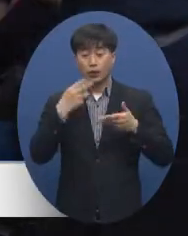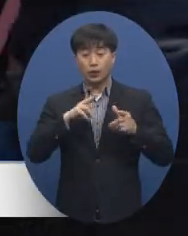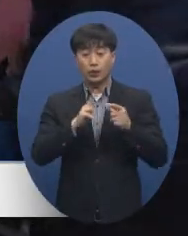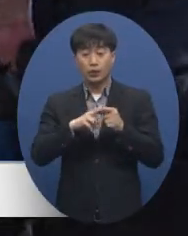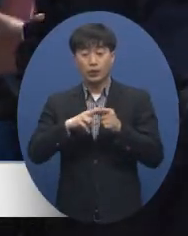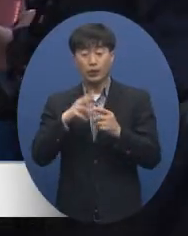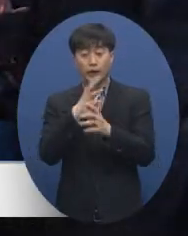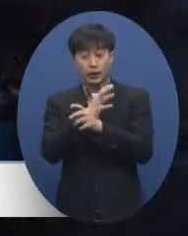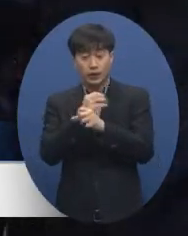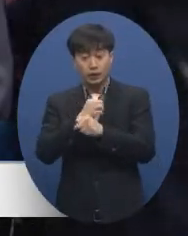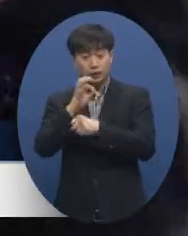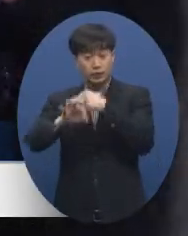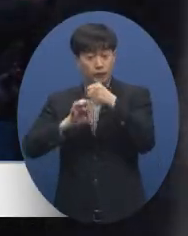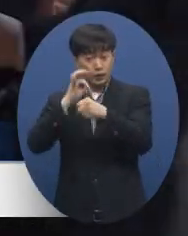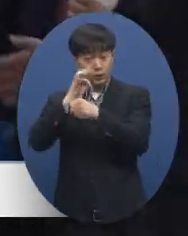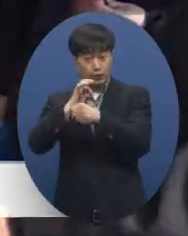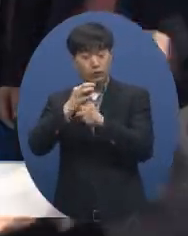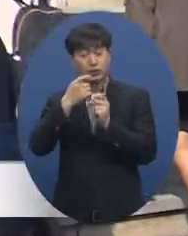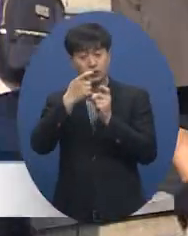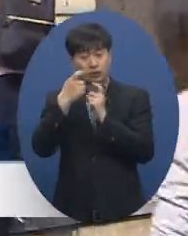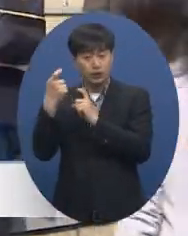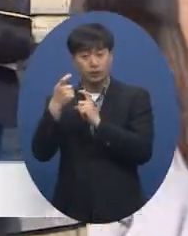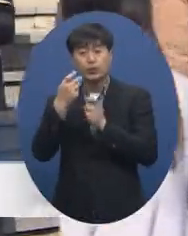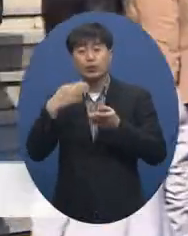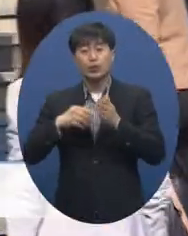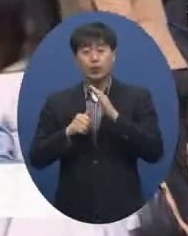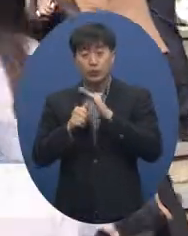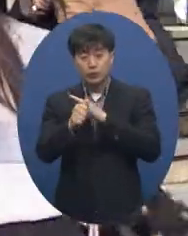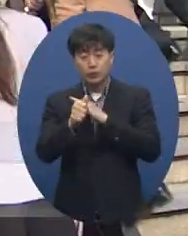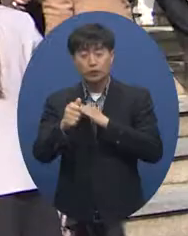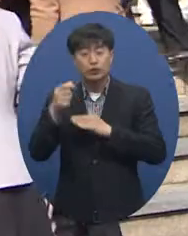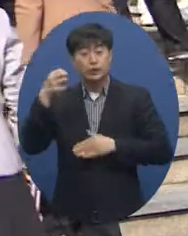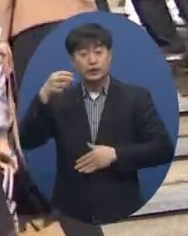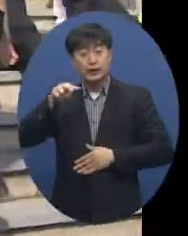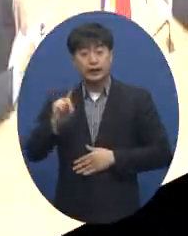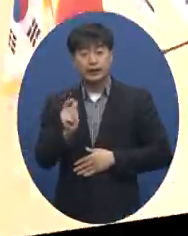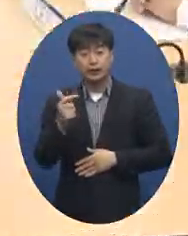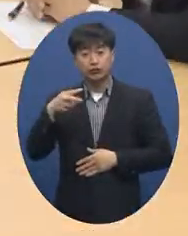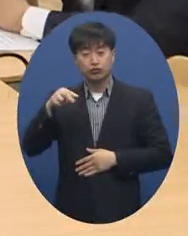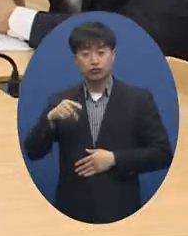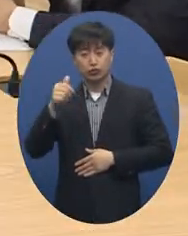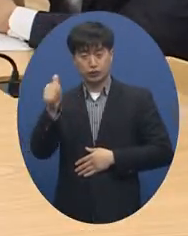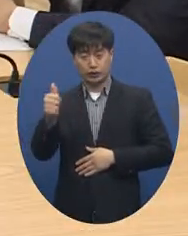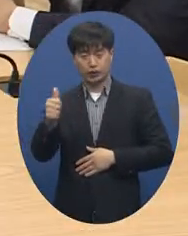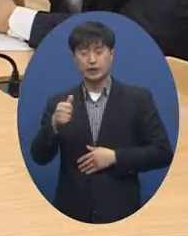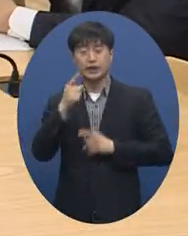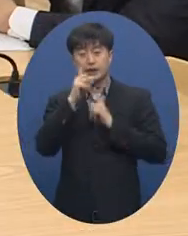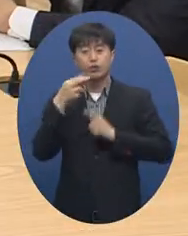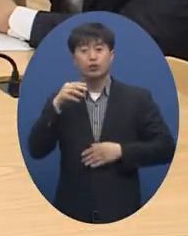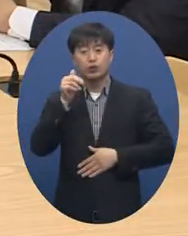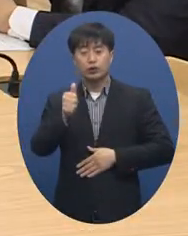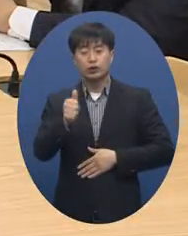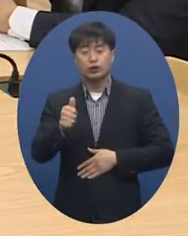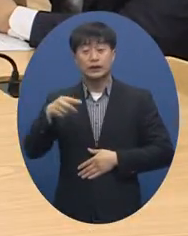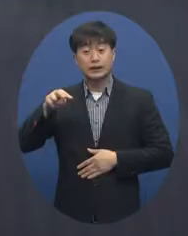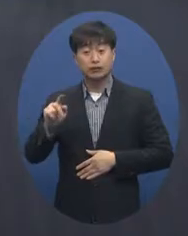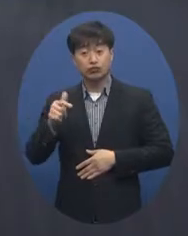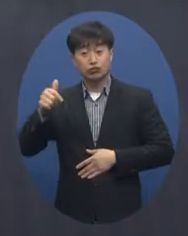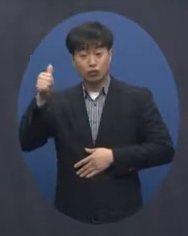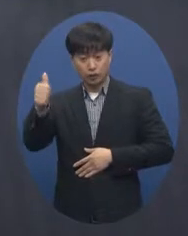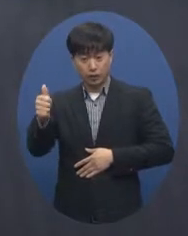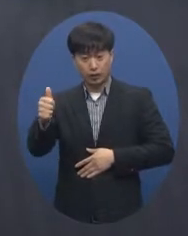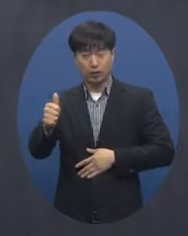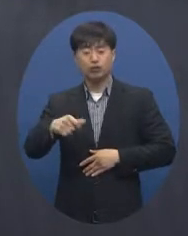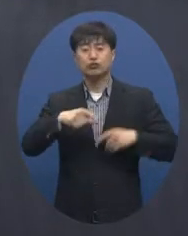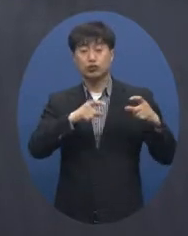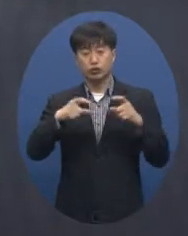경기도와 자매결연을 맺은 지 10주년을 기념해 도를 방문한 중국 산둥성장. 이재명 경기도지사는 궁정 산둥성장과